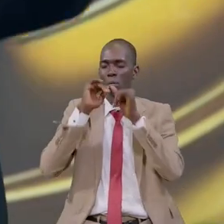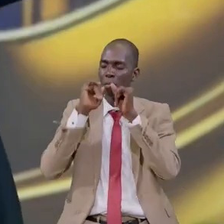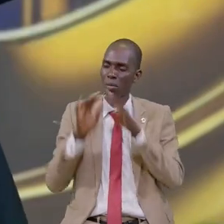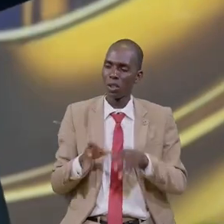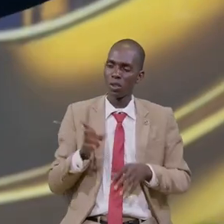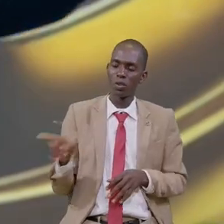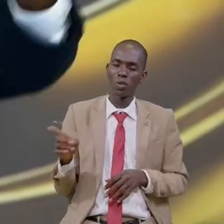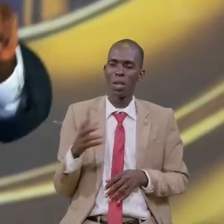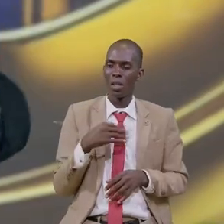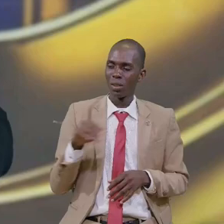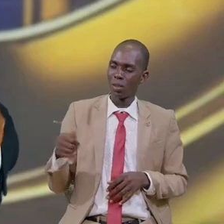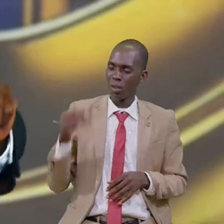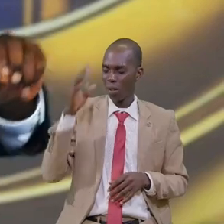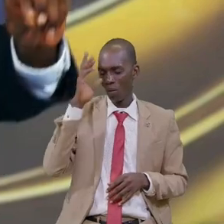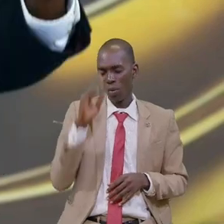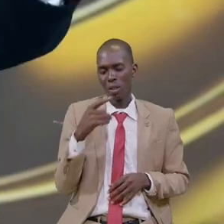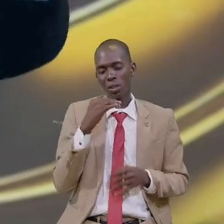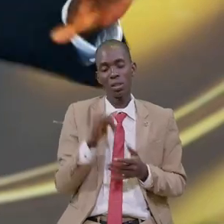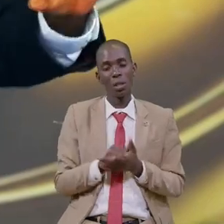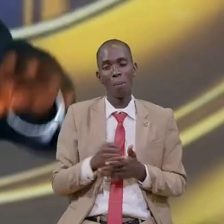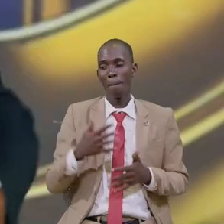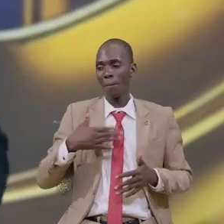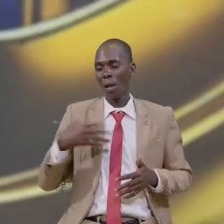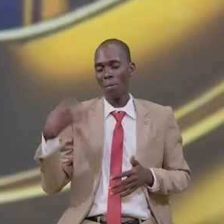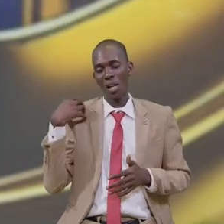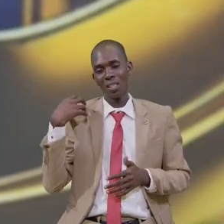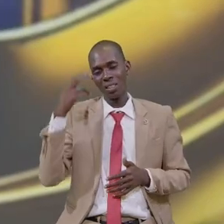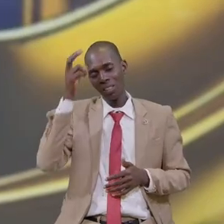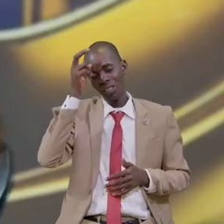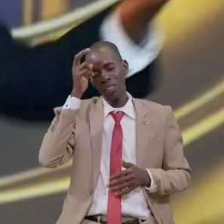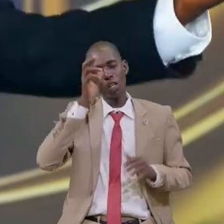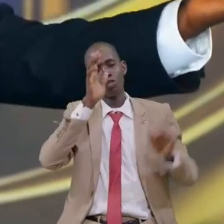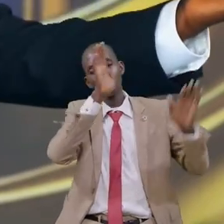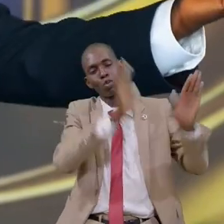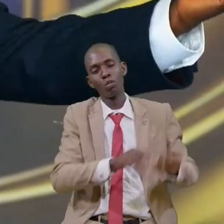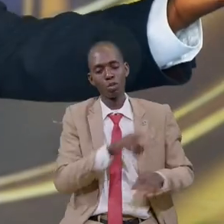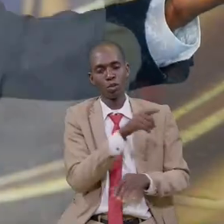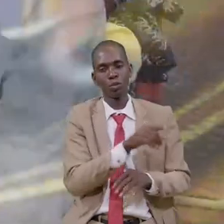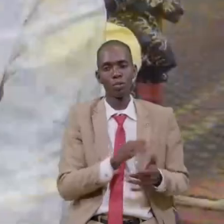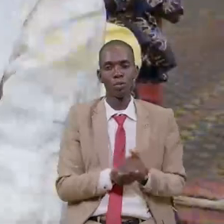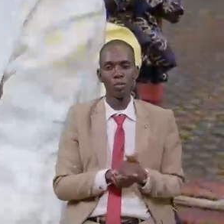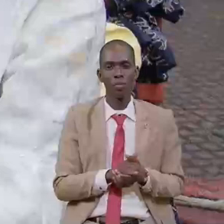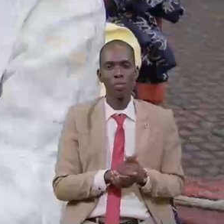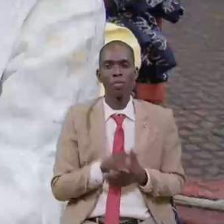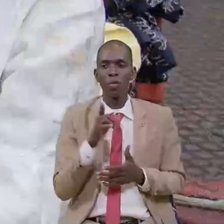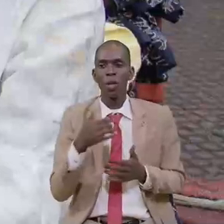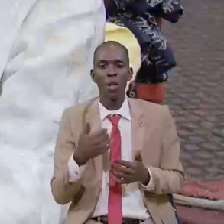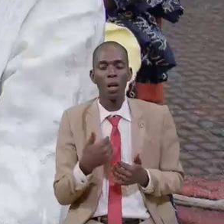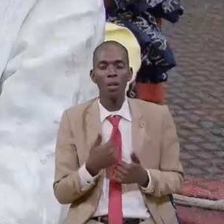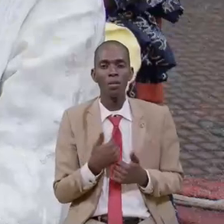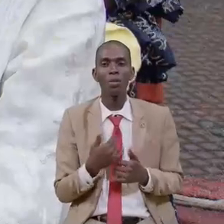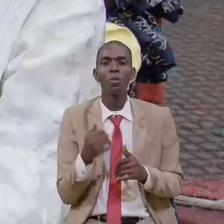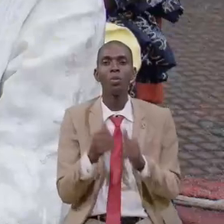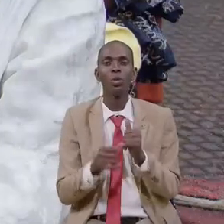malédiction dit, que lui, son maître Satan, te trouble. Tu as entendu les deux. Lequel